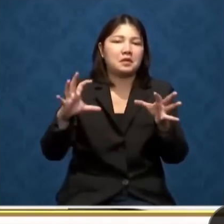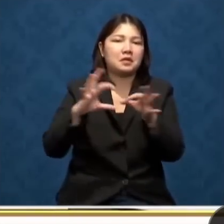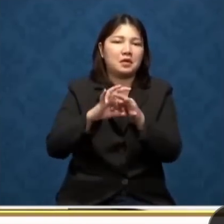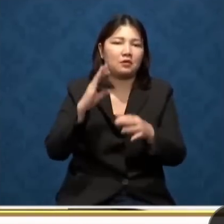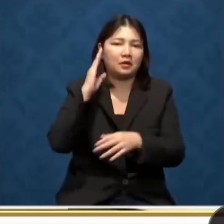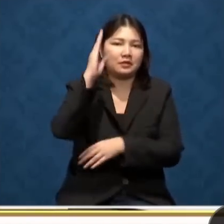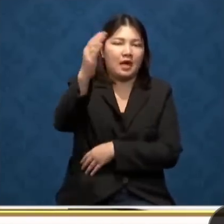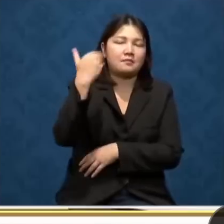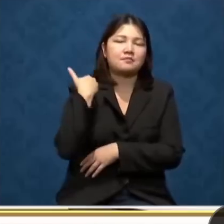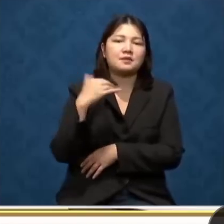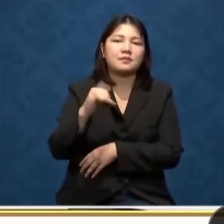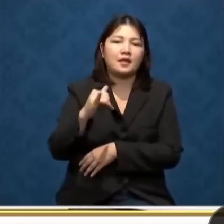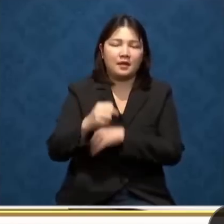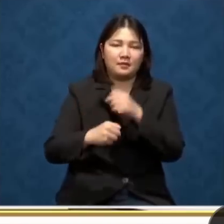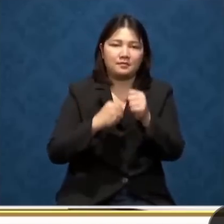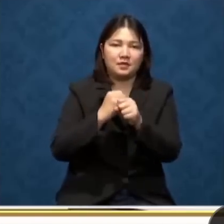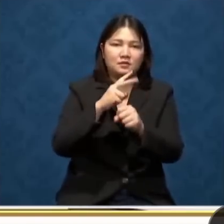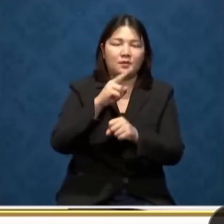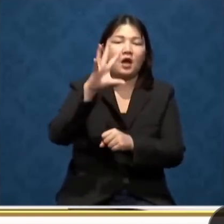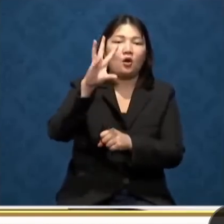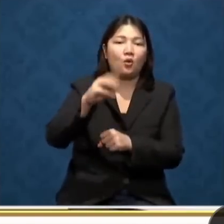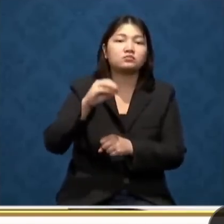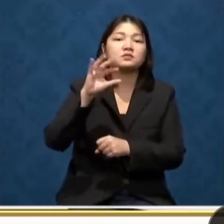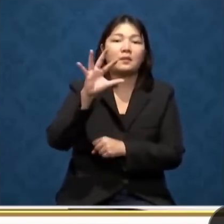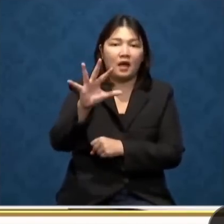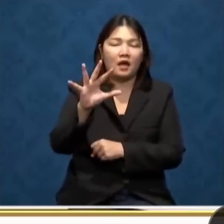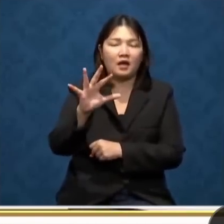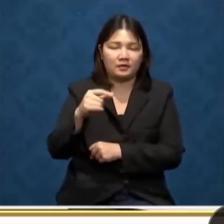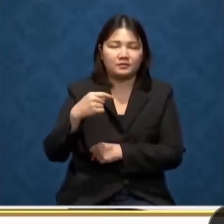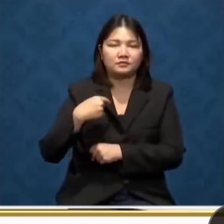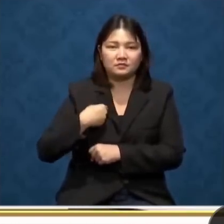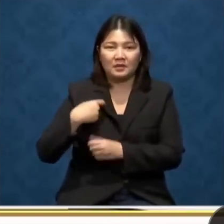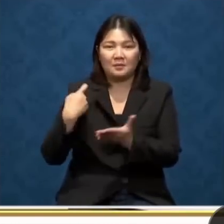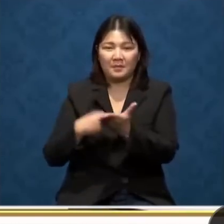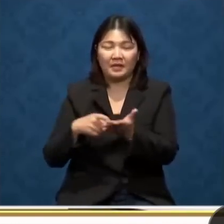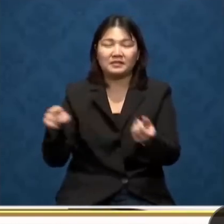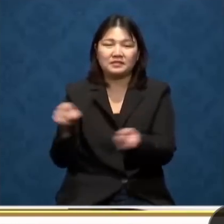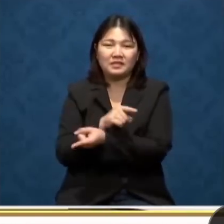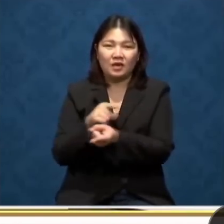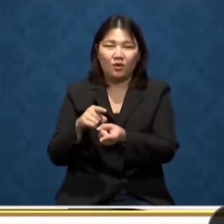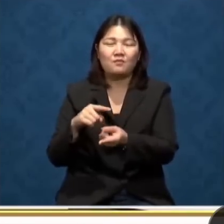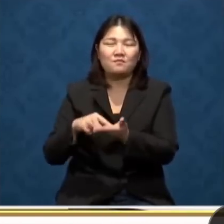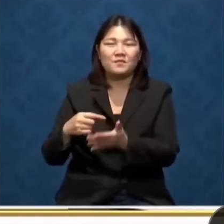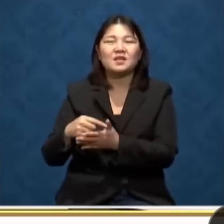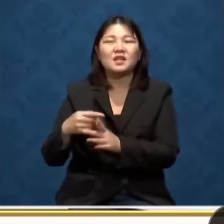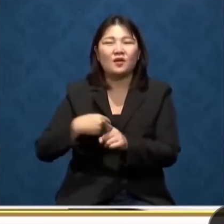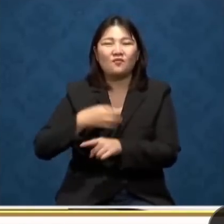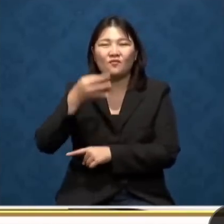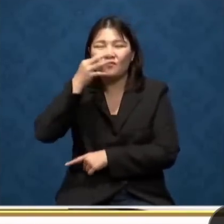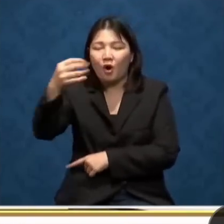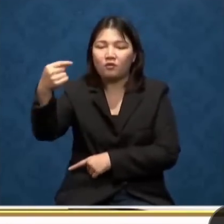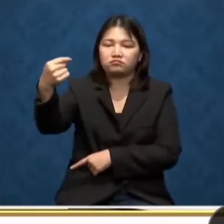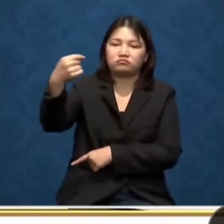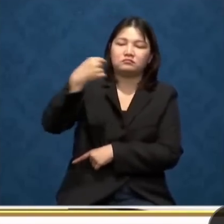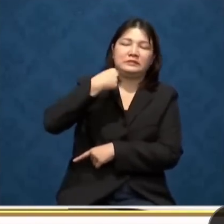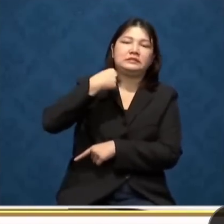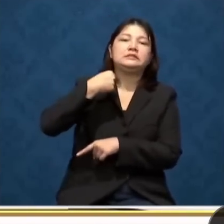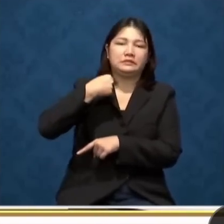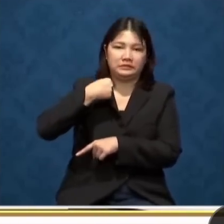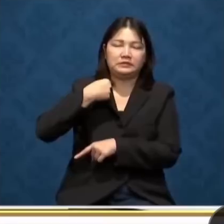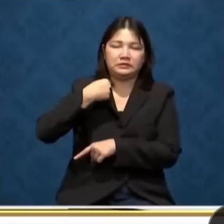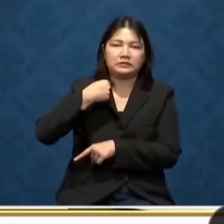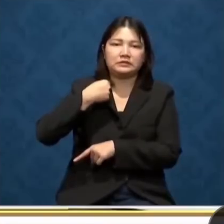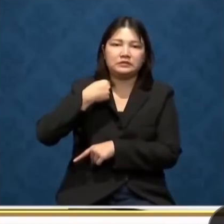ี่ 9 ก hijon 2065 สัยังานประกัสัคมถูกฝ์ฟ้องรำนิคดี จากบุคคลภัยนอกหอหนวยงานอื่น